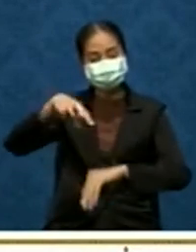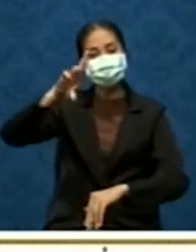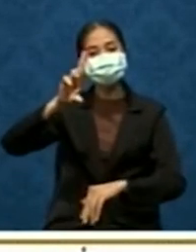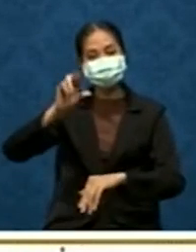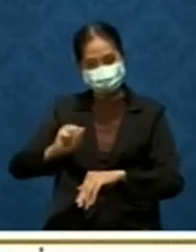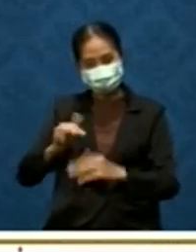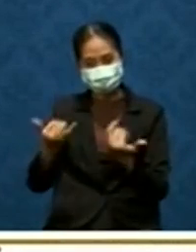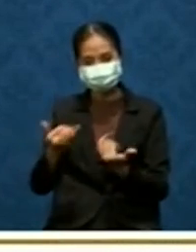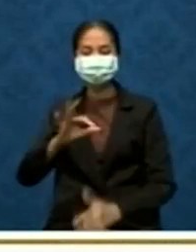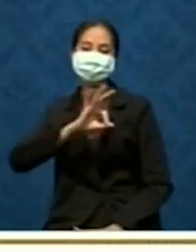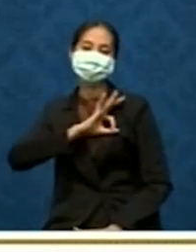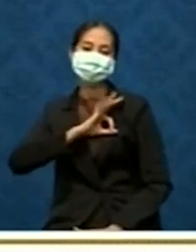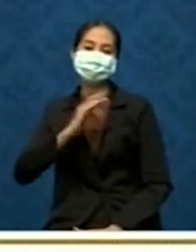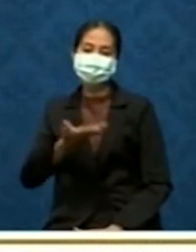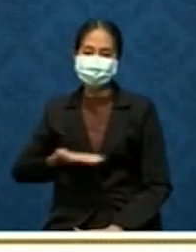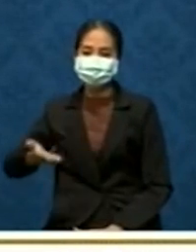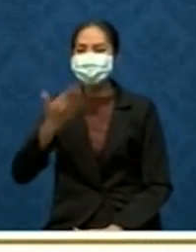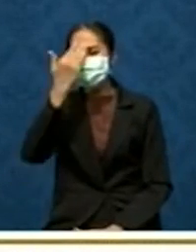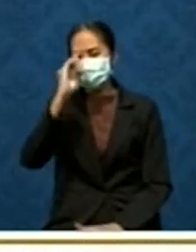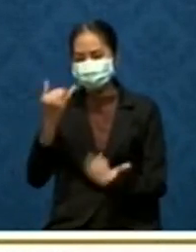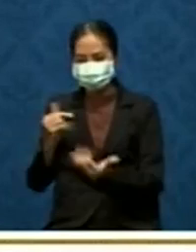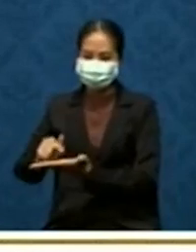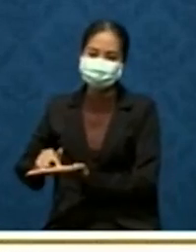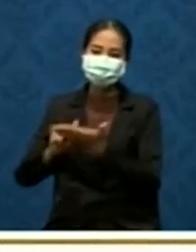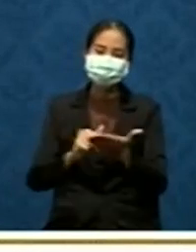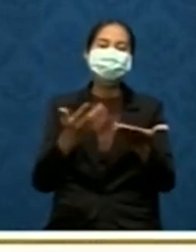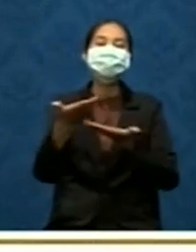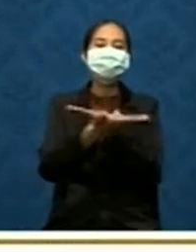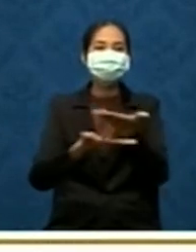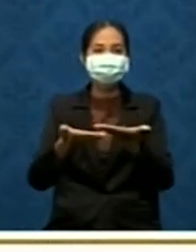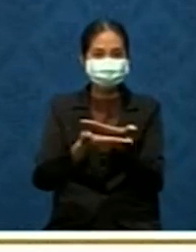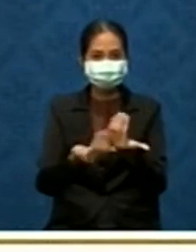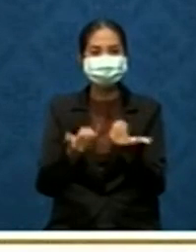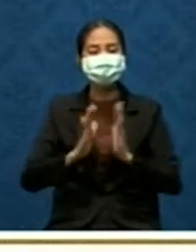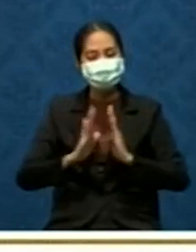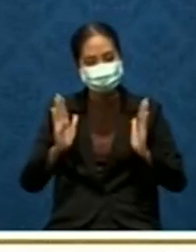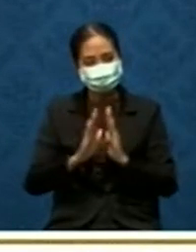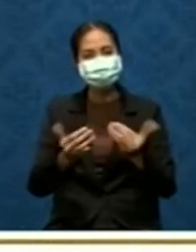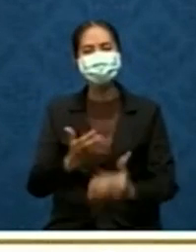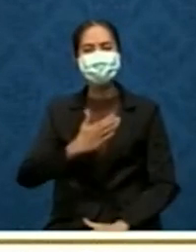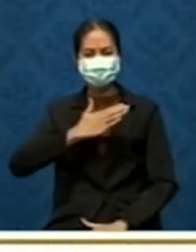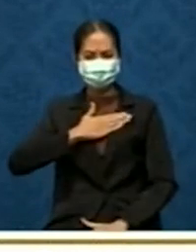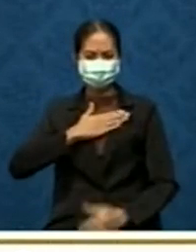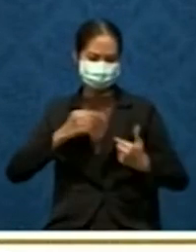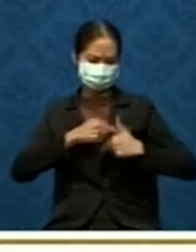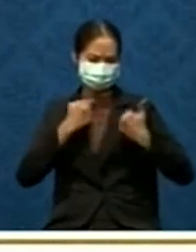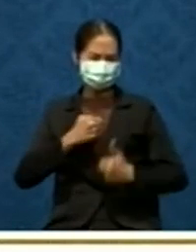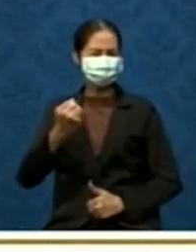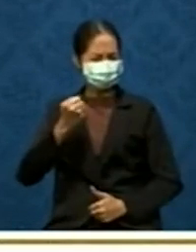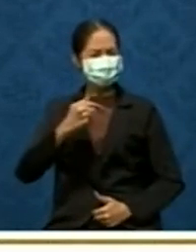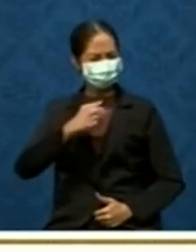ที่ได้นำเอายัตตินี้ขึ้นมาพูดคุยกันนะครับแล้วผมก็มั่นใจว่าสิ่ง